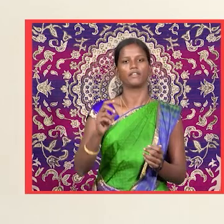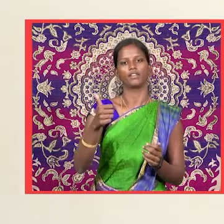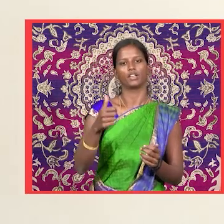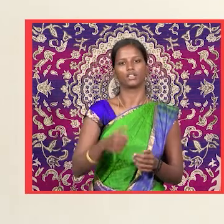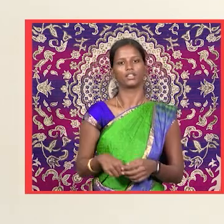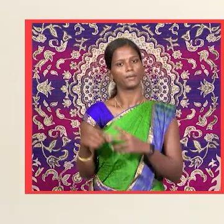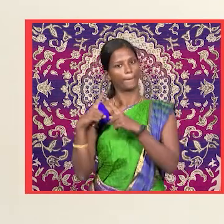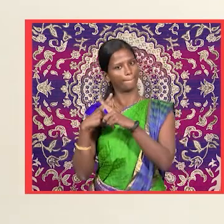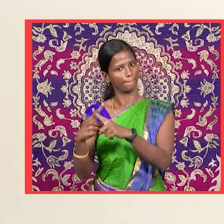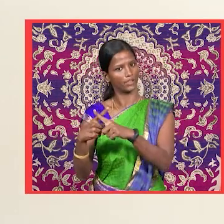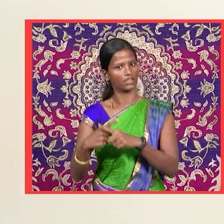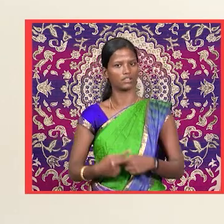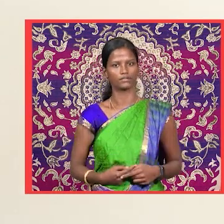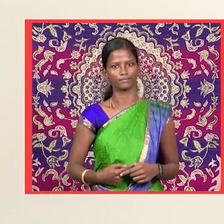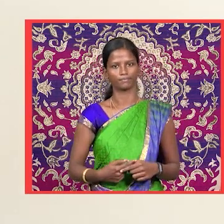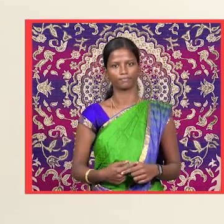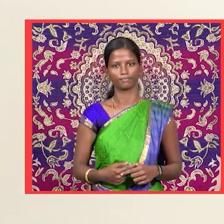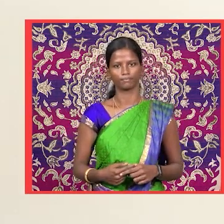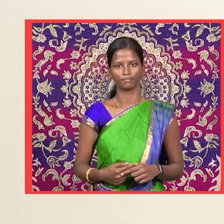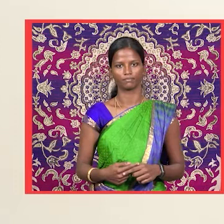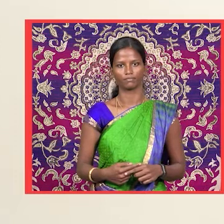அடக்க விலை